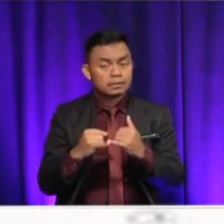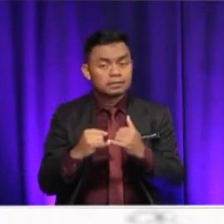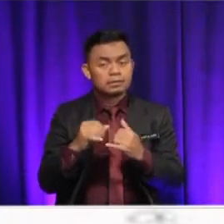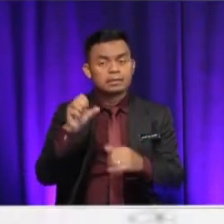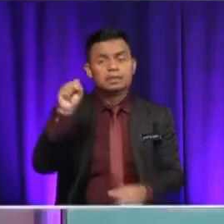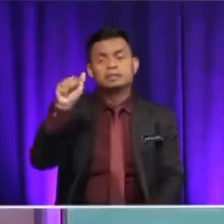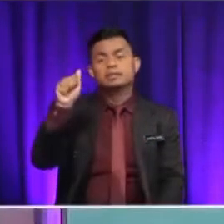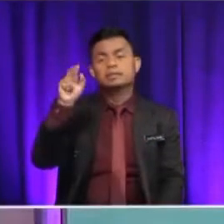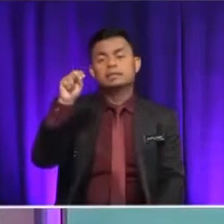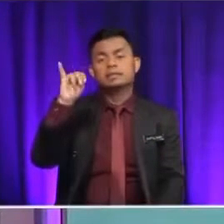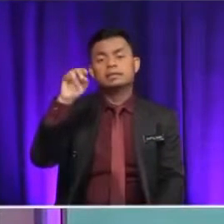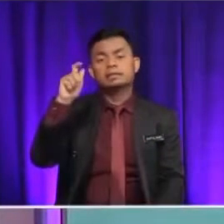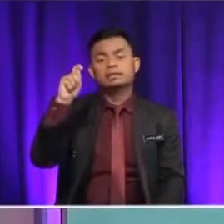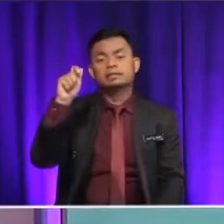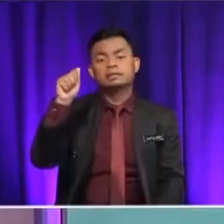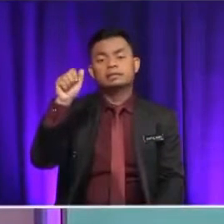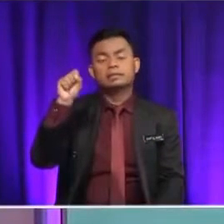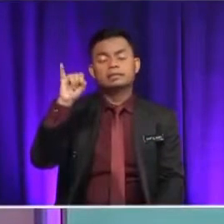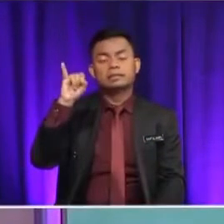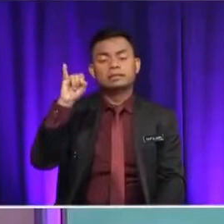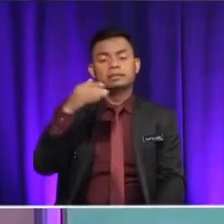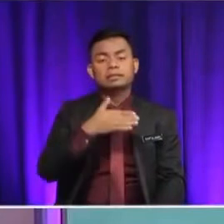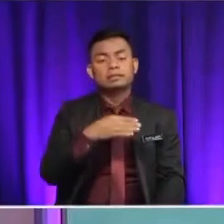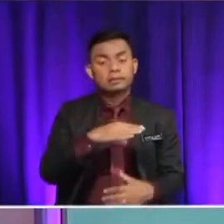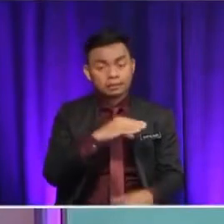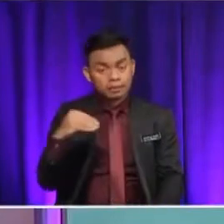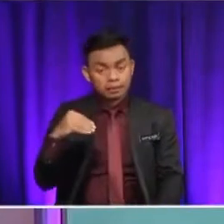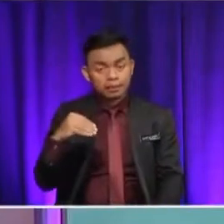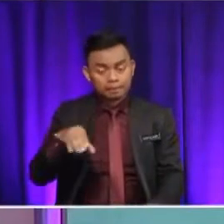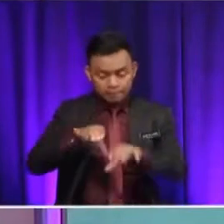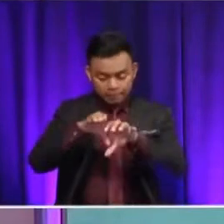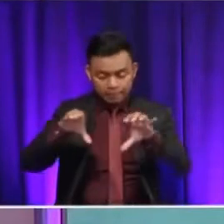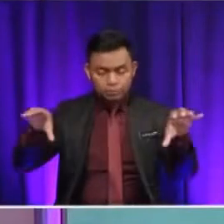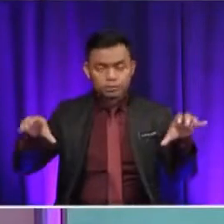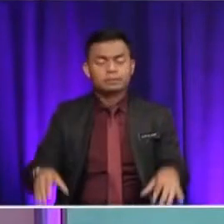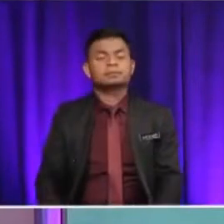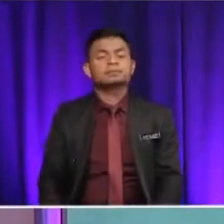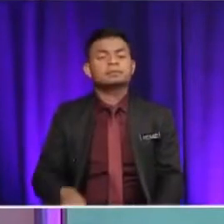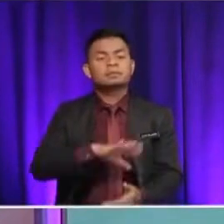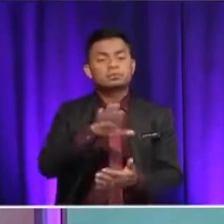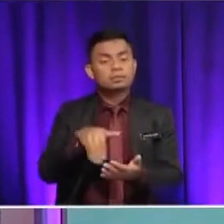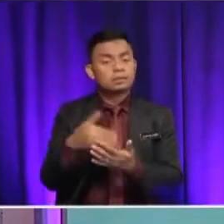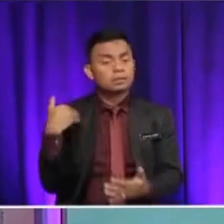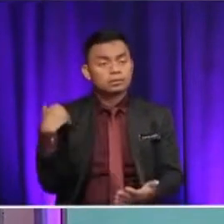Okey, keempat-empat sistem ni ada lukisan dia supaya murid boleh tafsir.